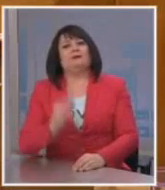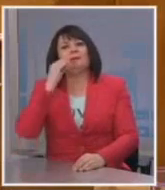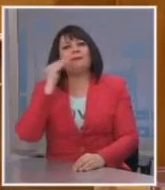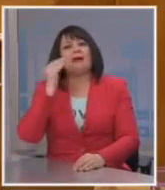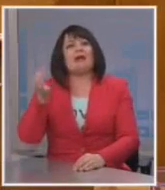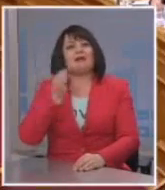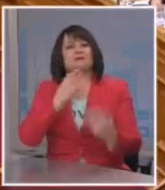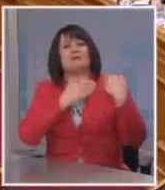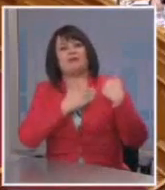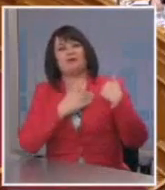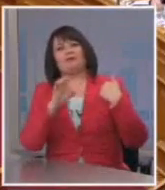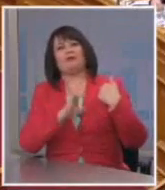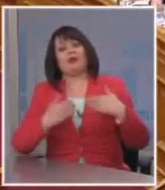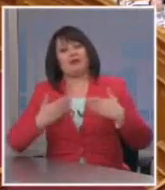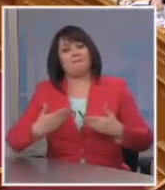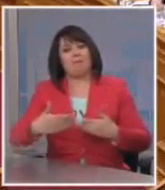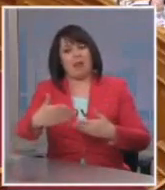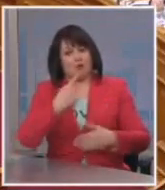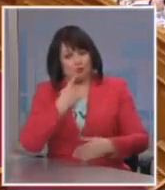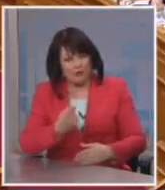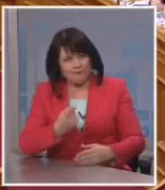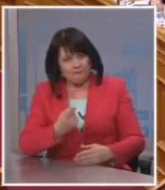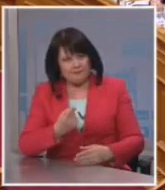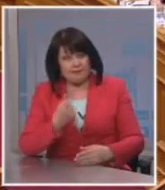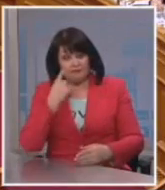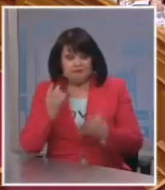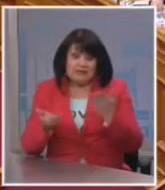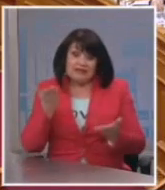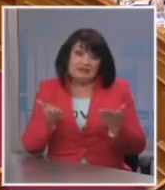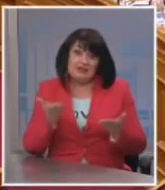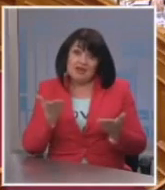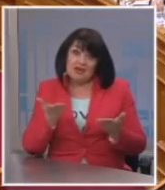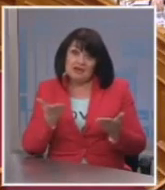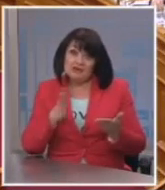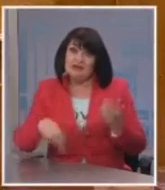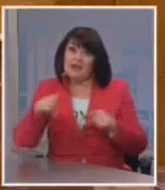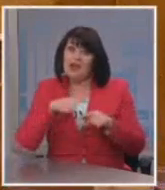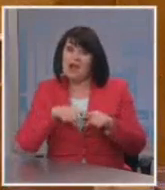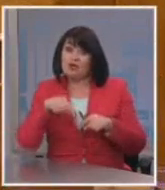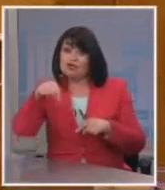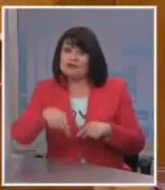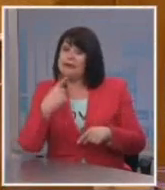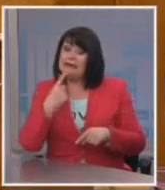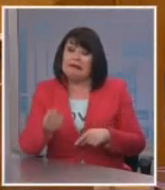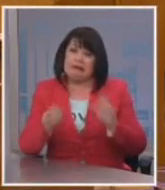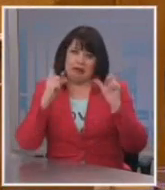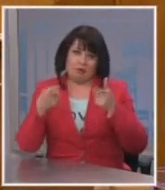περί υπευθυνότητας και ευρωπαϊκής προοπτικής και ας το συγκρίνει ο ελληνικός λαός με τη σημερινή θέση της Νέας